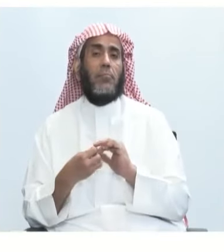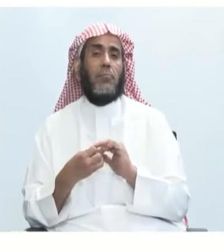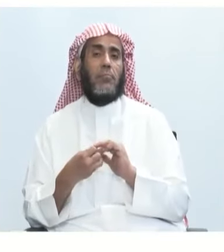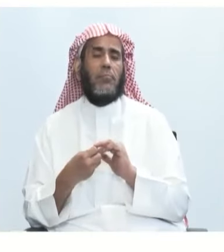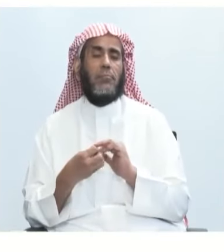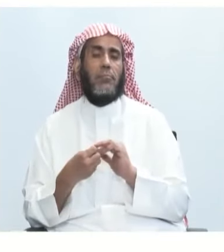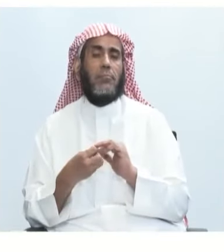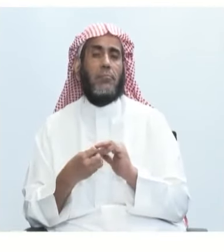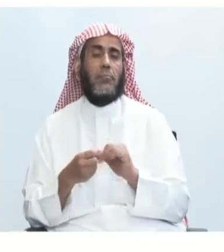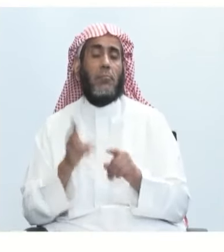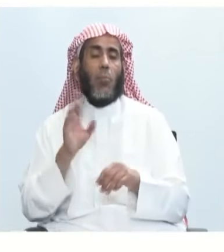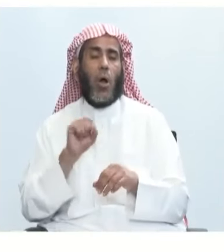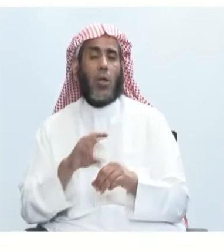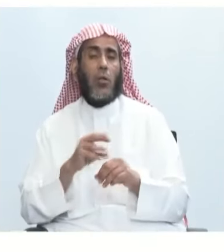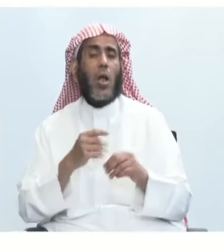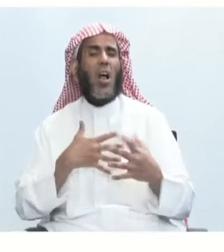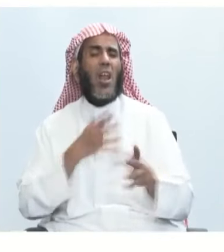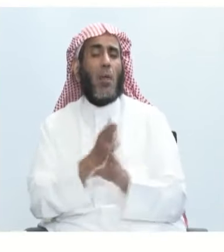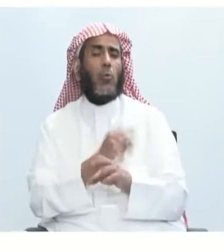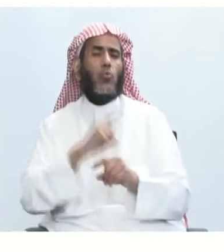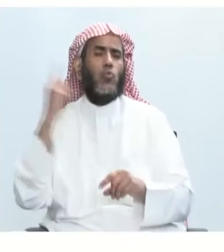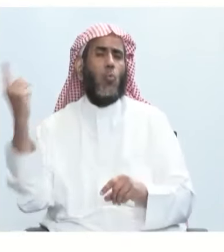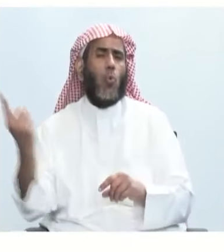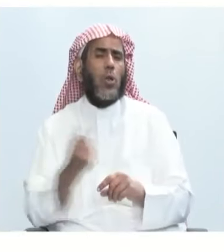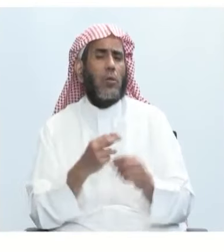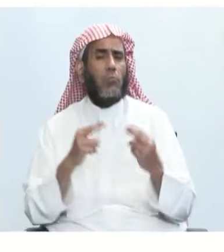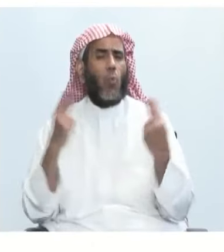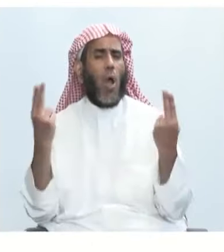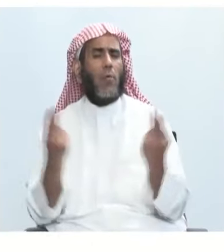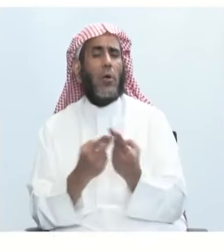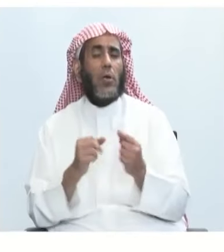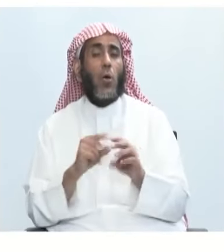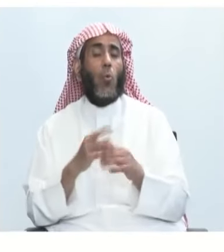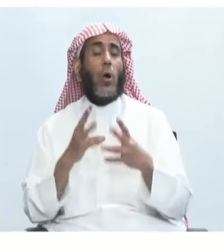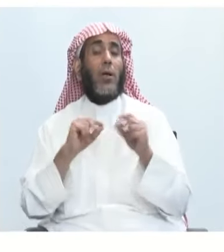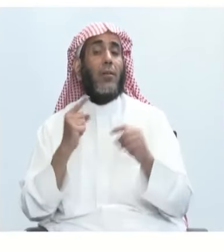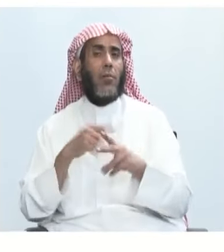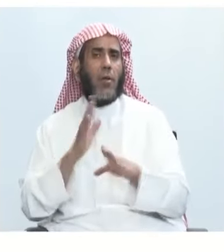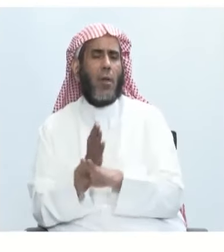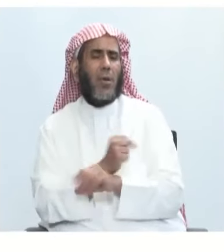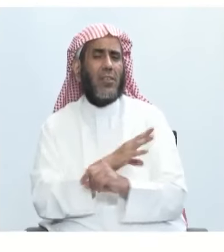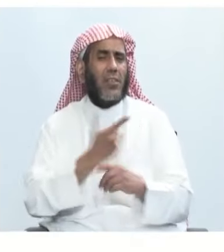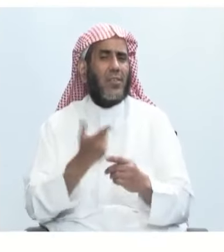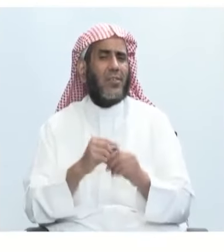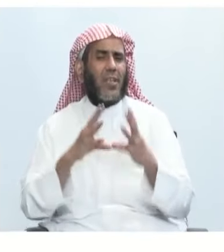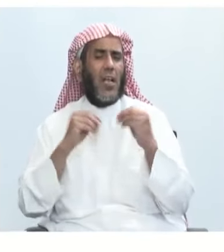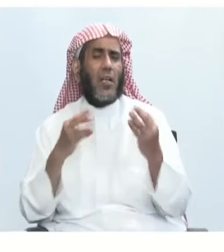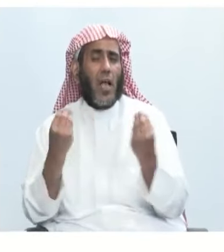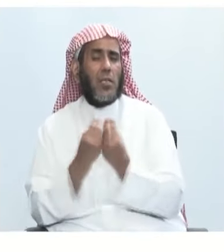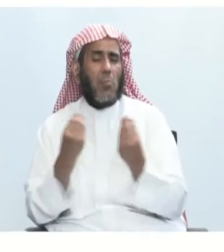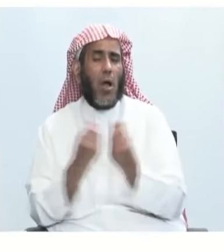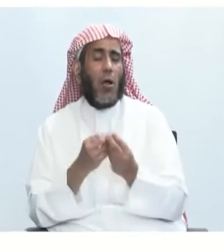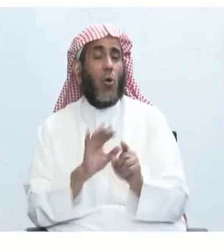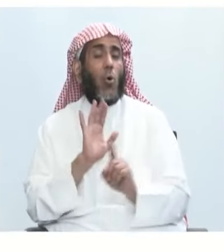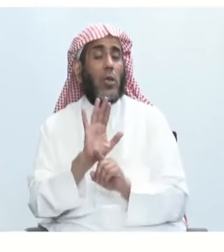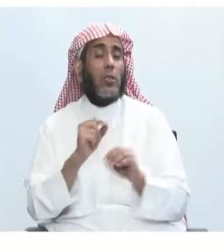ذلك طبعا هنا مع النمط الشمولي وع النمط تحليلي احيانا قد اجمع مثلا اقدم